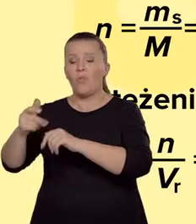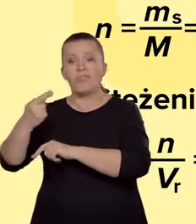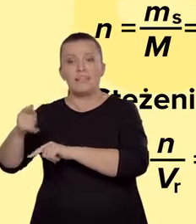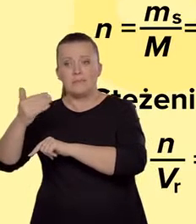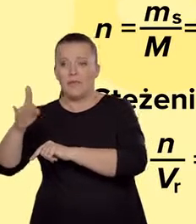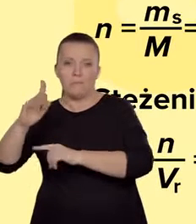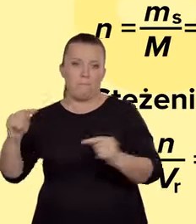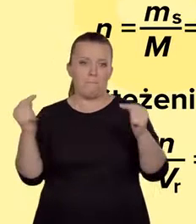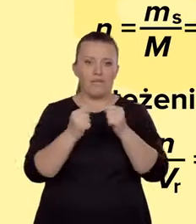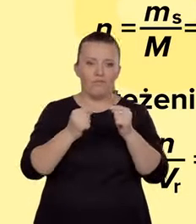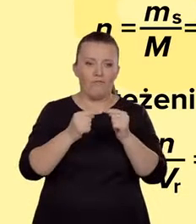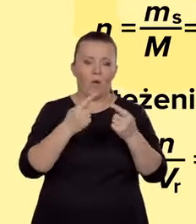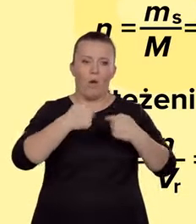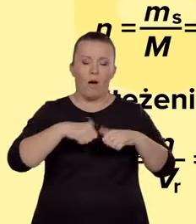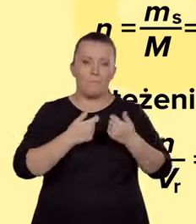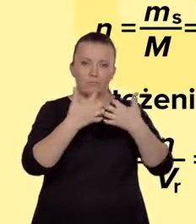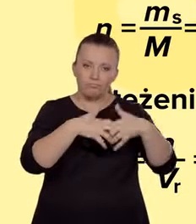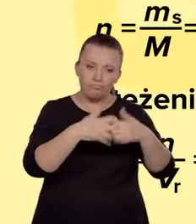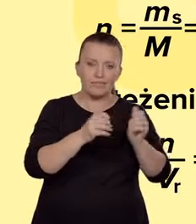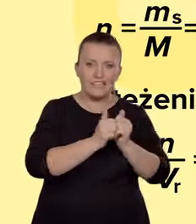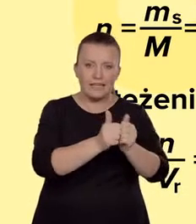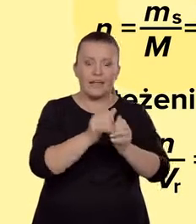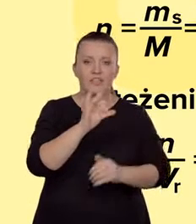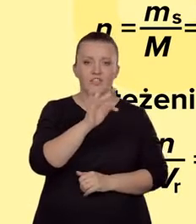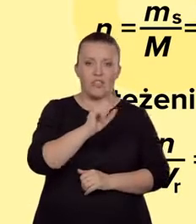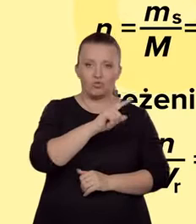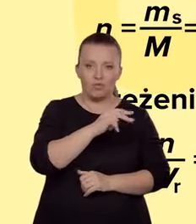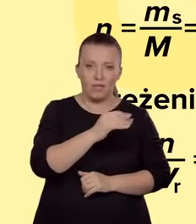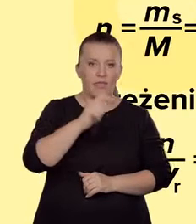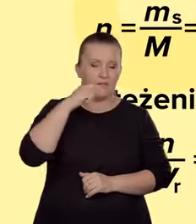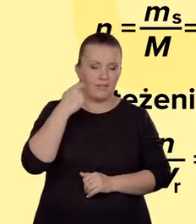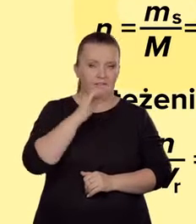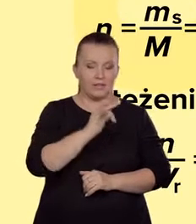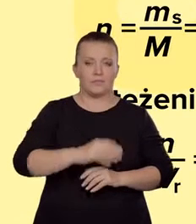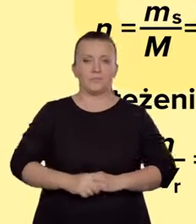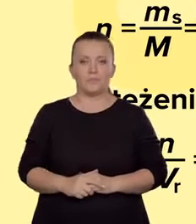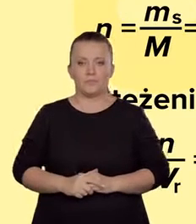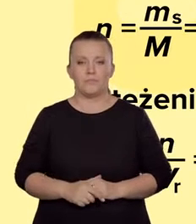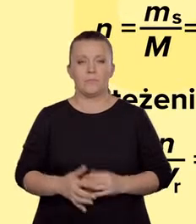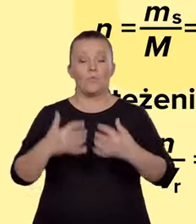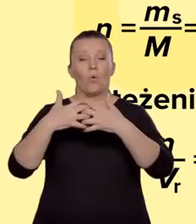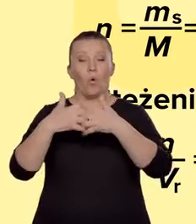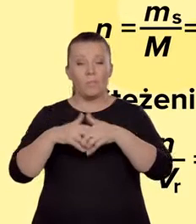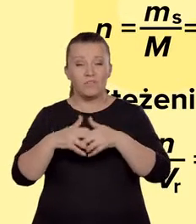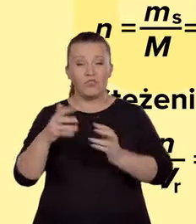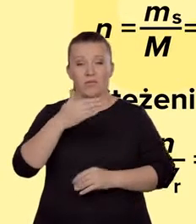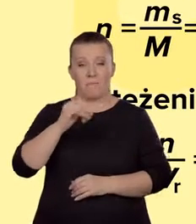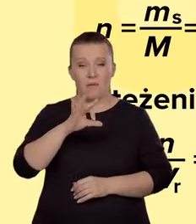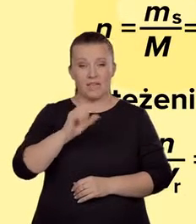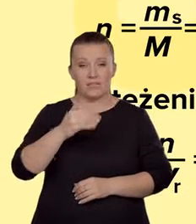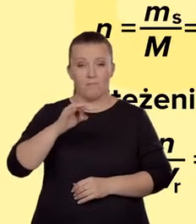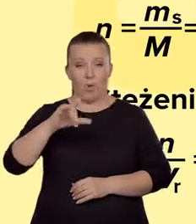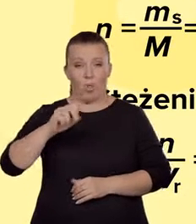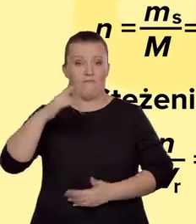tych jednostkach będzie nam potrzebna do wyliczenia stężenia molowego roztworu kwasu. Po wyliczeniu masy molowej kwasu